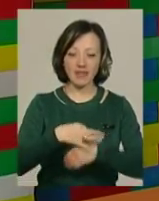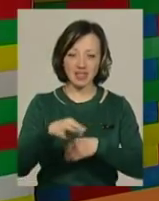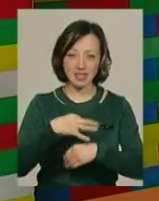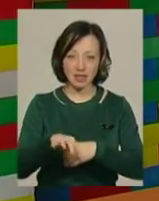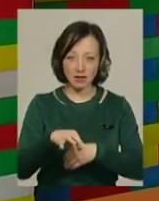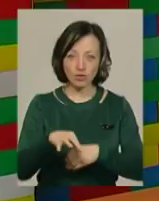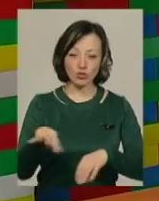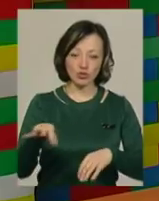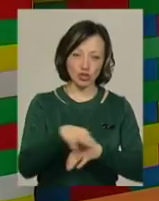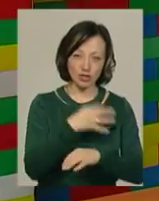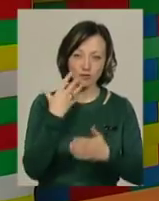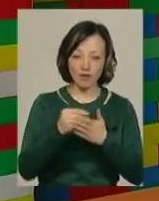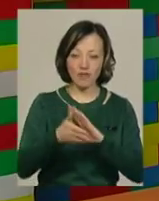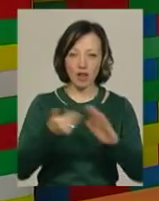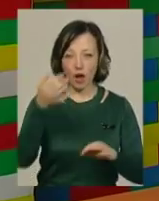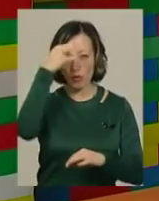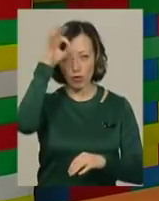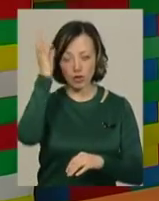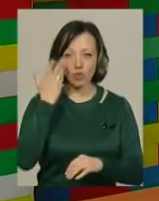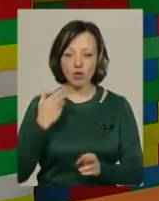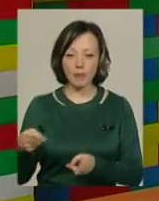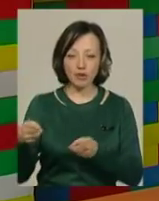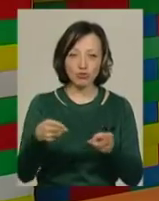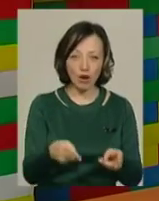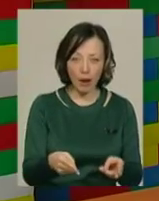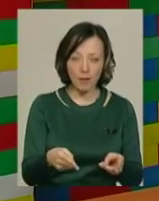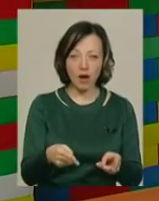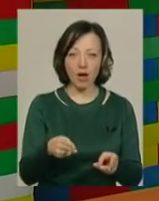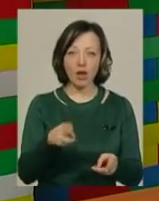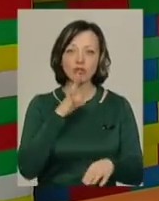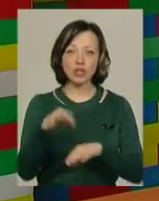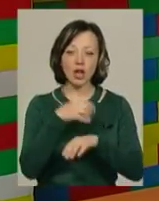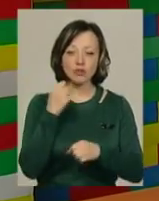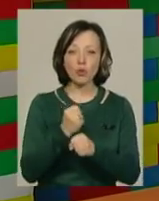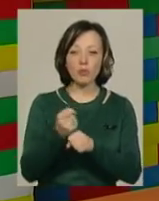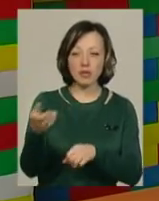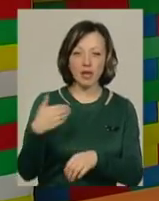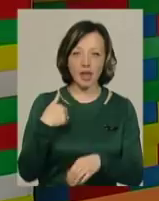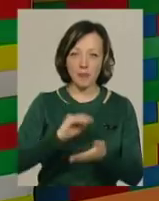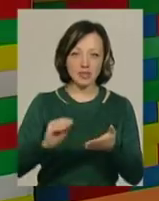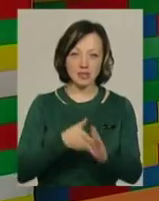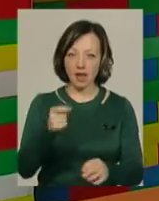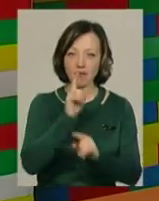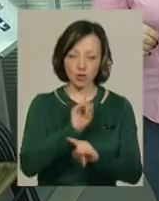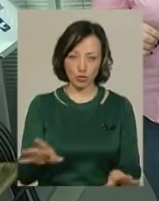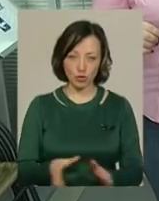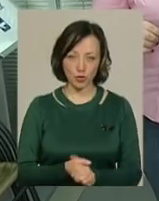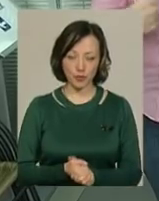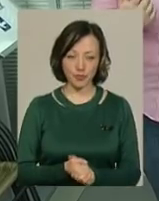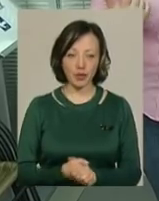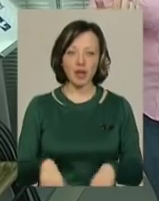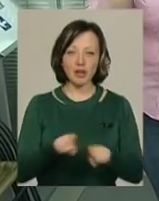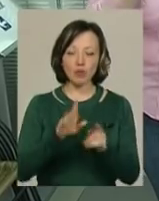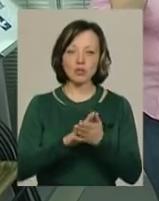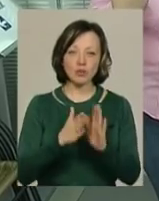по відношенню до жінки, вона викликає поліцію. Коли ми приїжджаємо, вона каже, зробіть щось з ним, але я писати заяву не буду. Таку